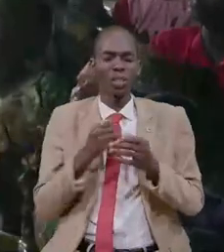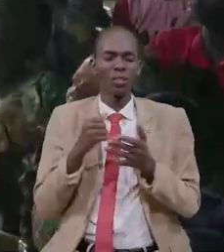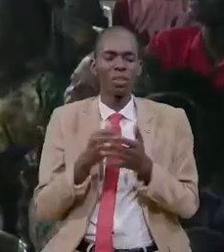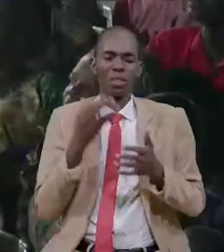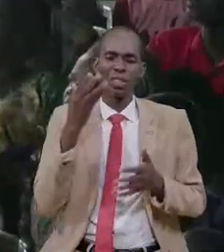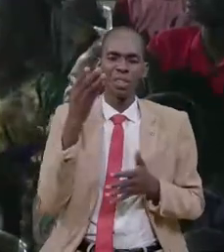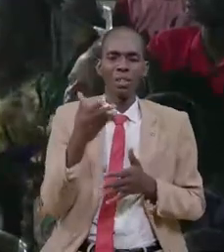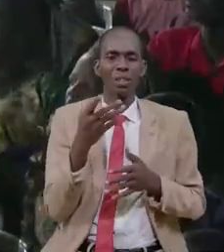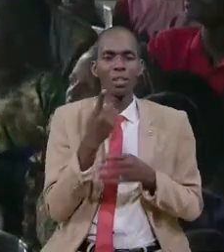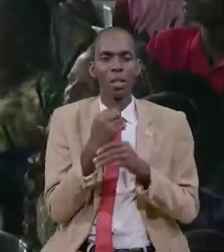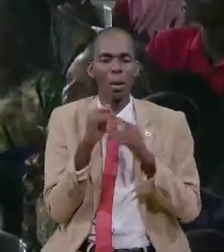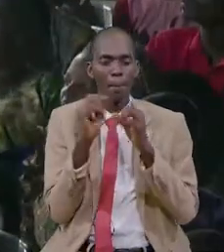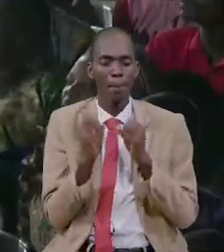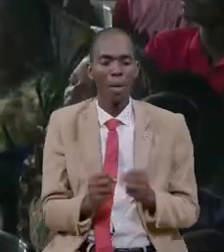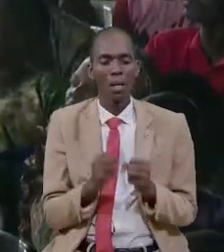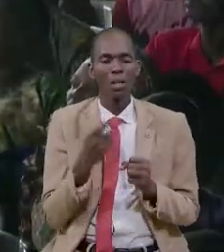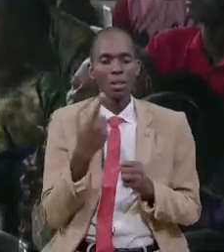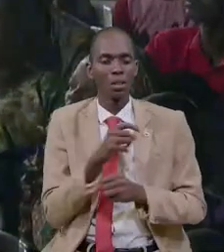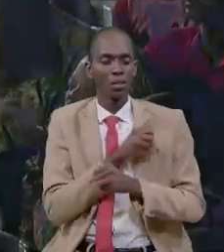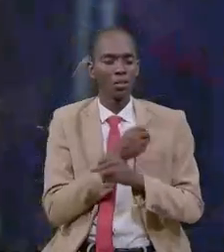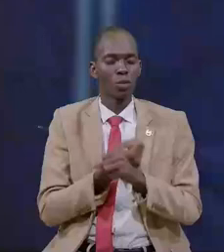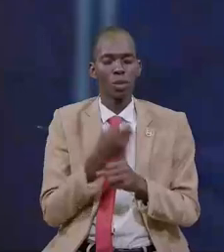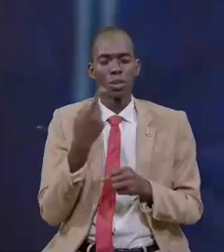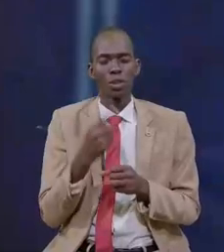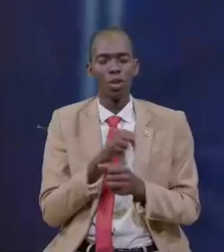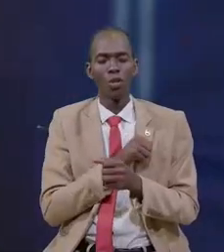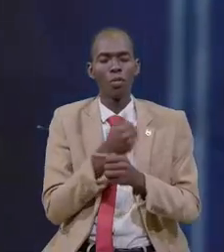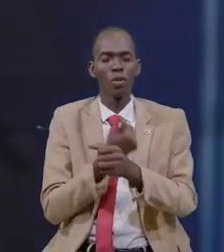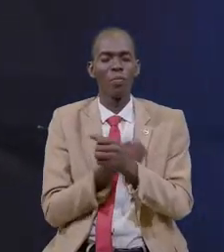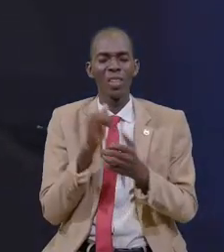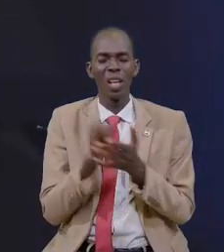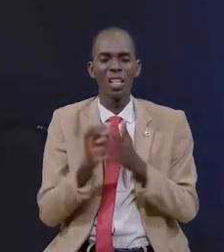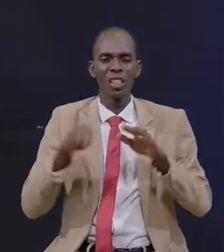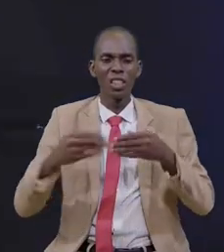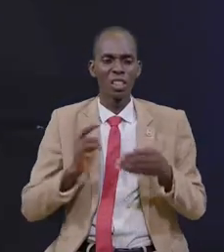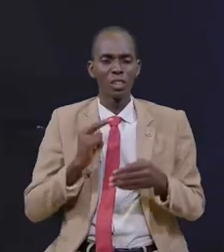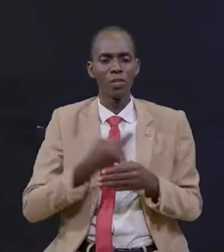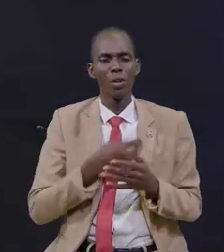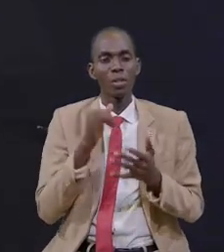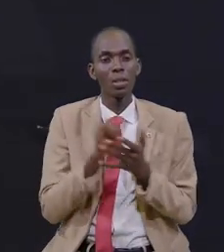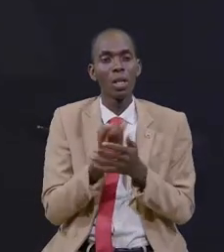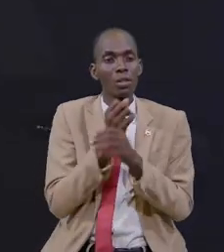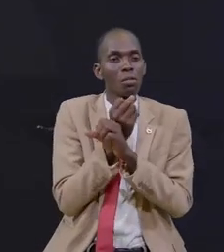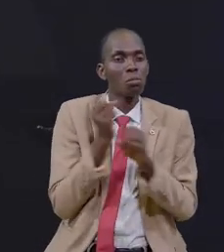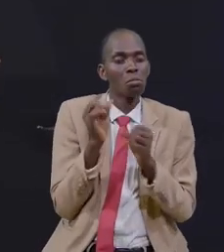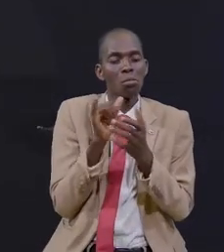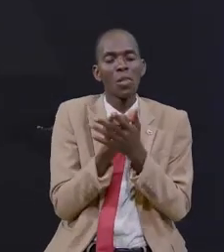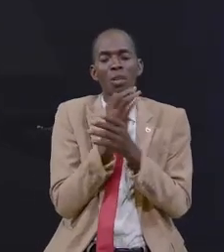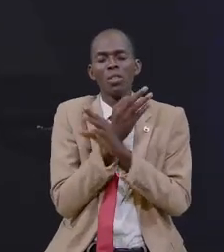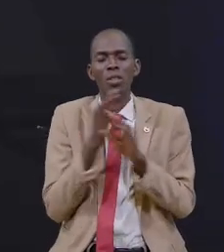La puissance, la force, l'autorité qui nous donne ce salut, cette